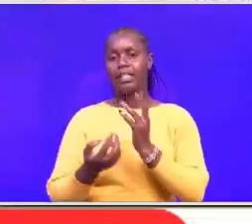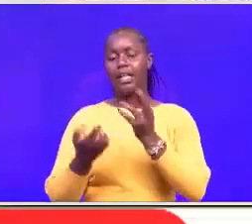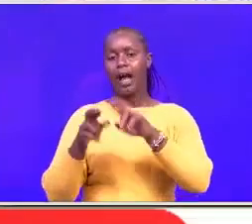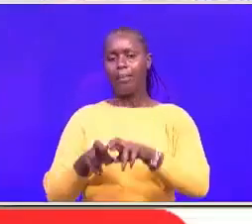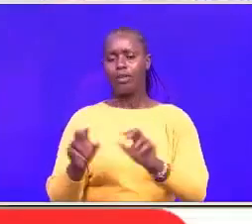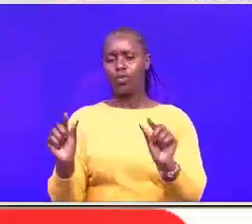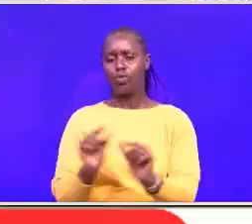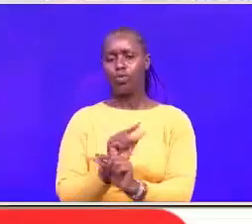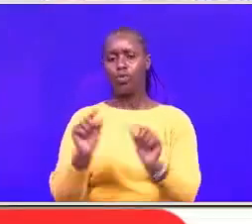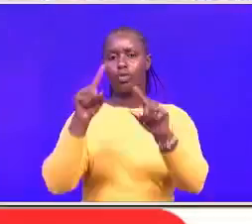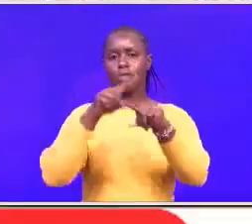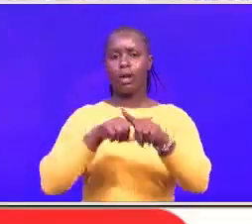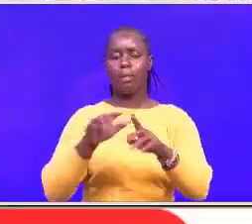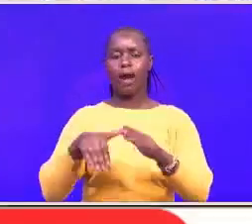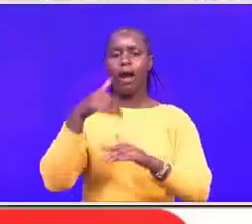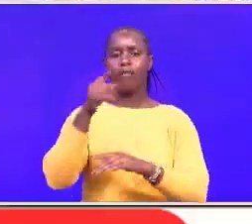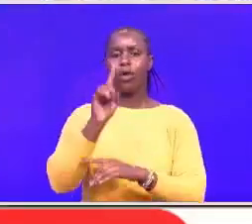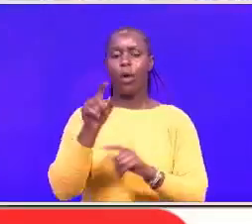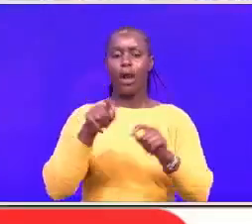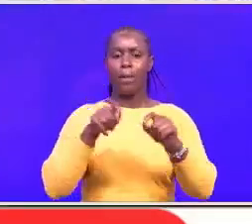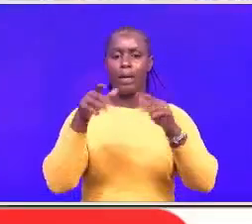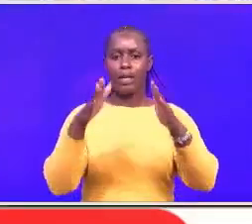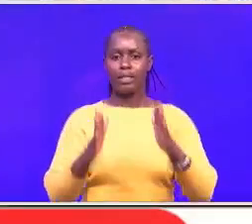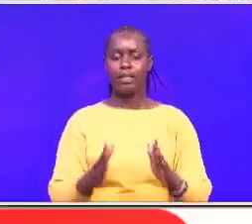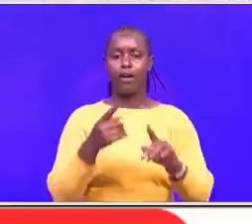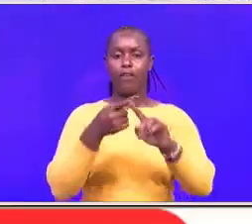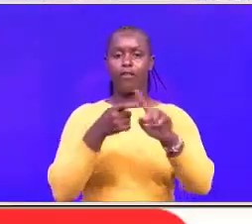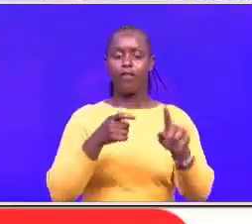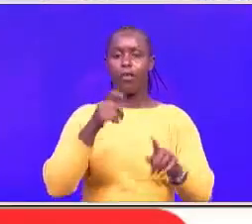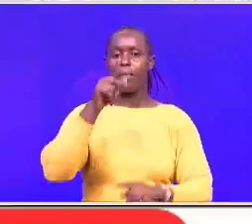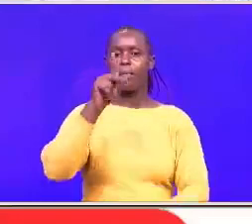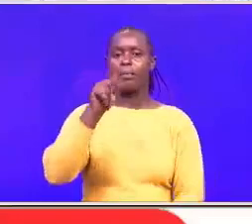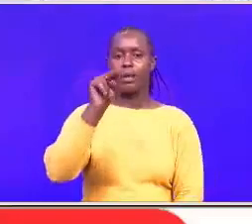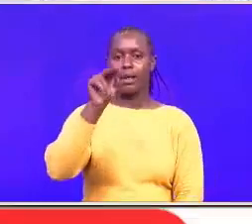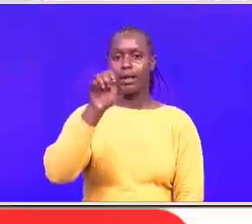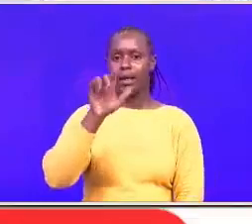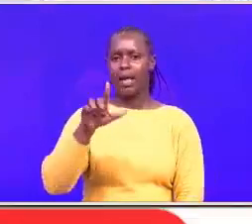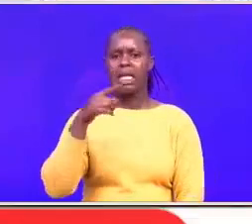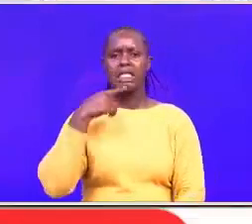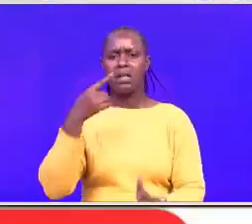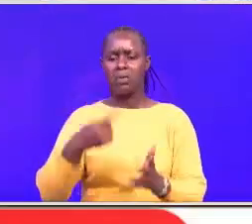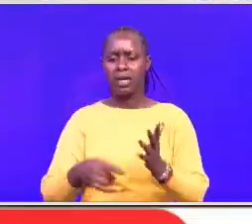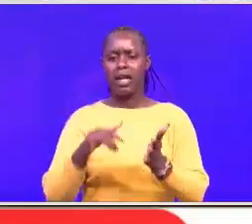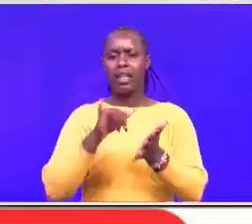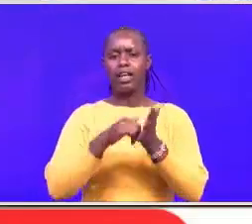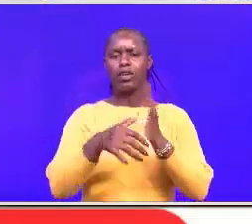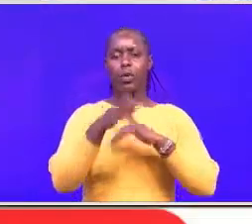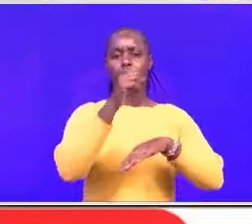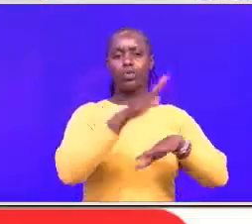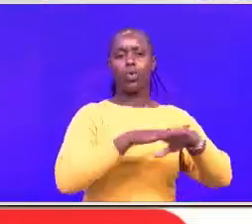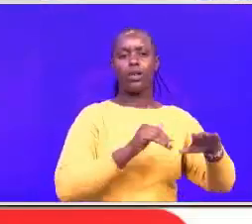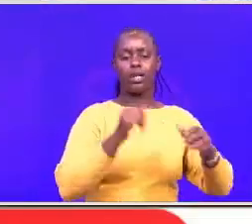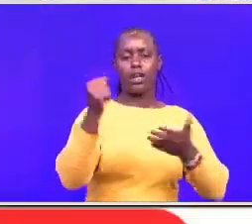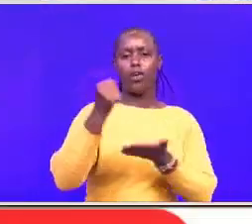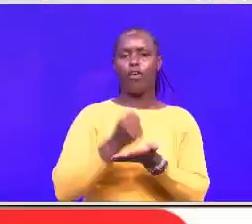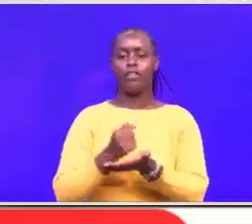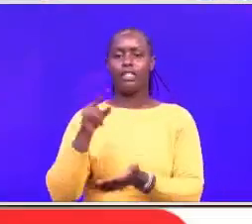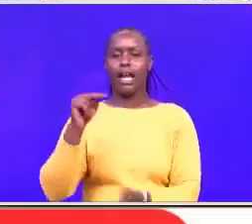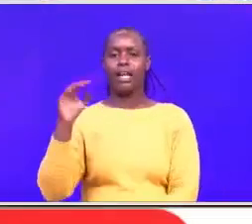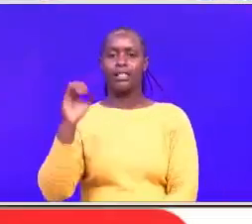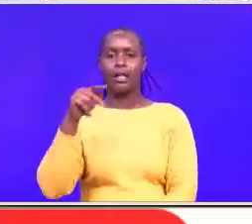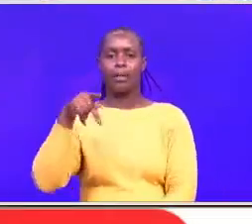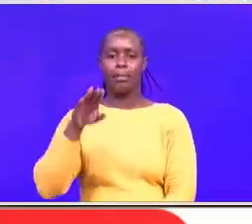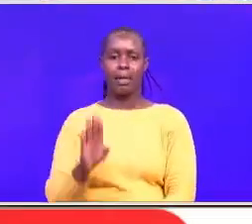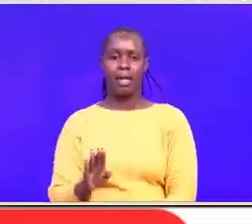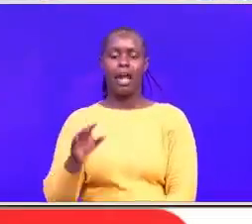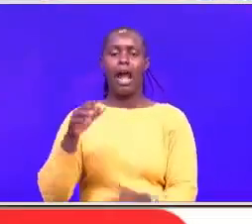baada ya meneja mmoja katika kampuni ya Kel Chemicals, Devesh Patel, kudai kuwa aliitwa katika ofisi za NCPB na kulazimishwa